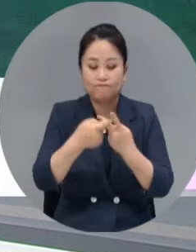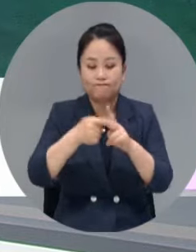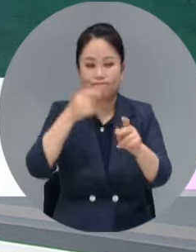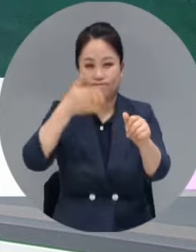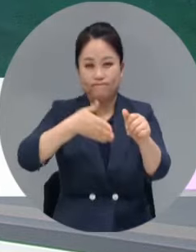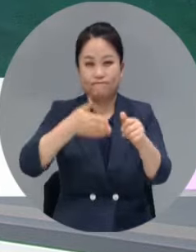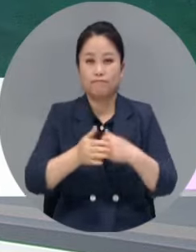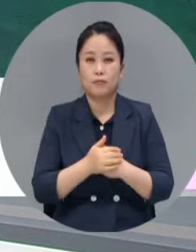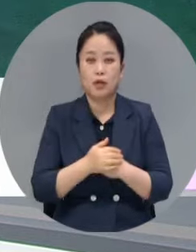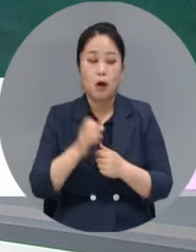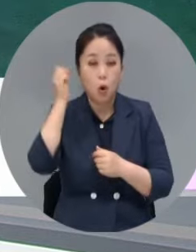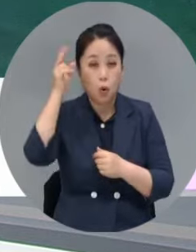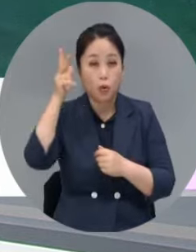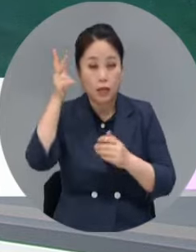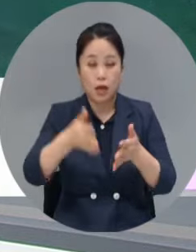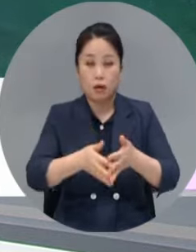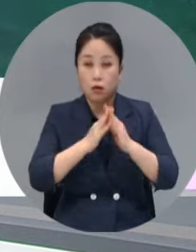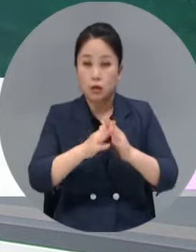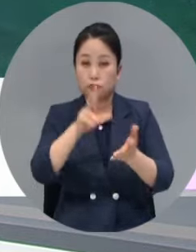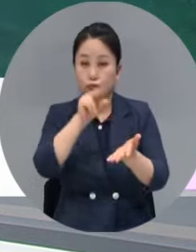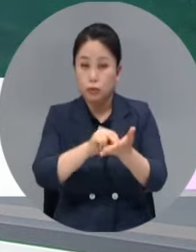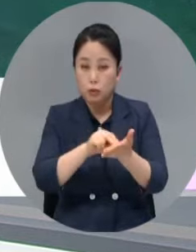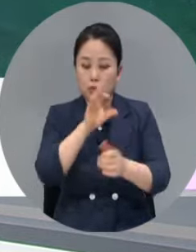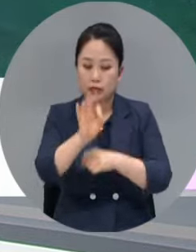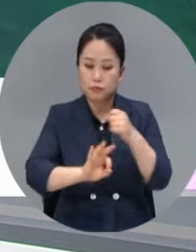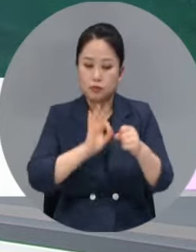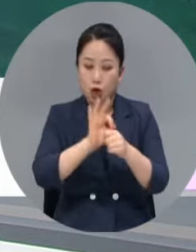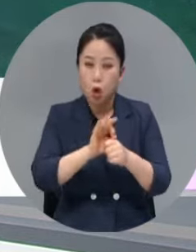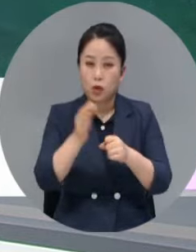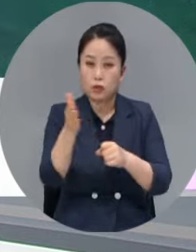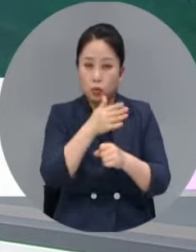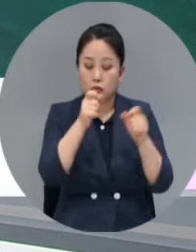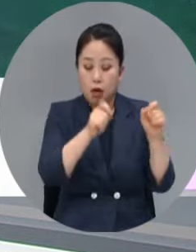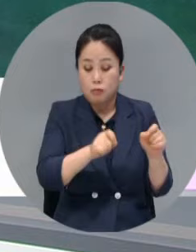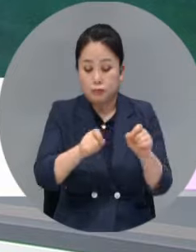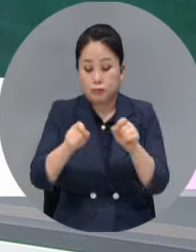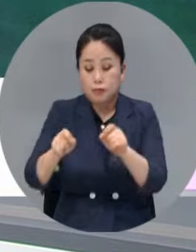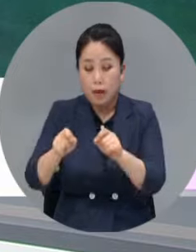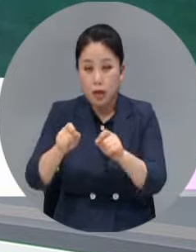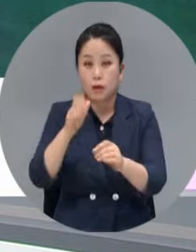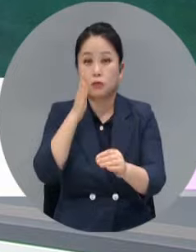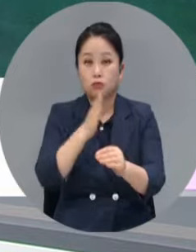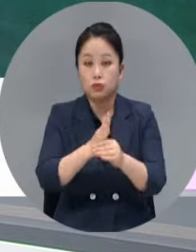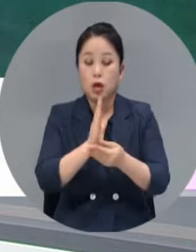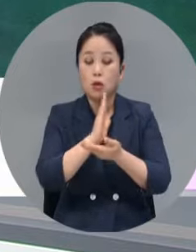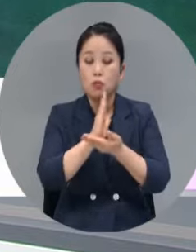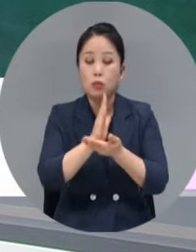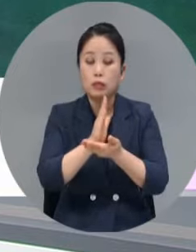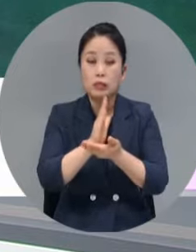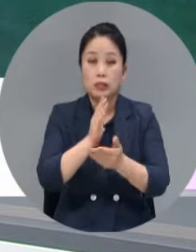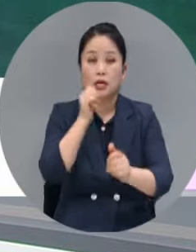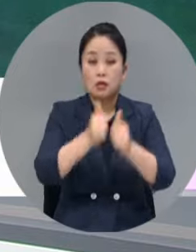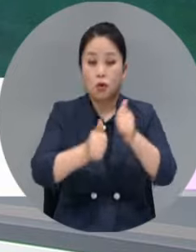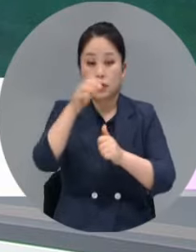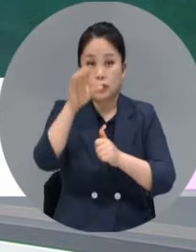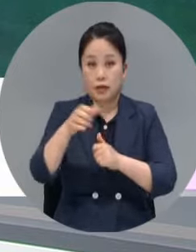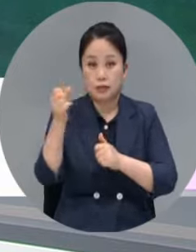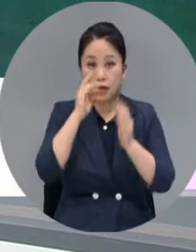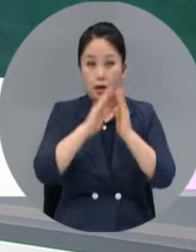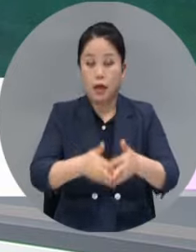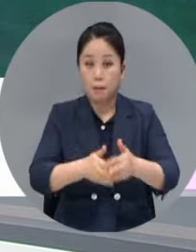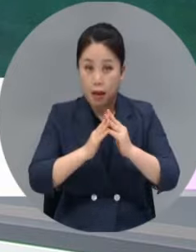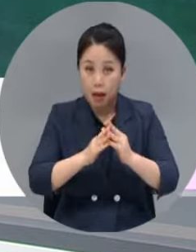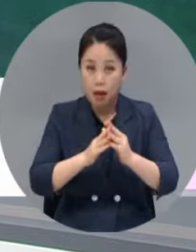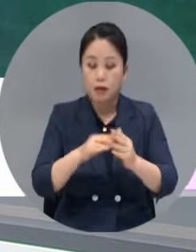다음 소식입니다. 호텔 건립 등의 문제로 10년 가까이 지연되어 온 요트 경기장 재개발. 지난해 말 다시 시동을